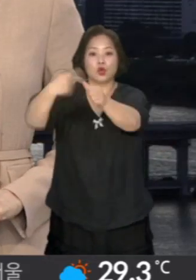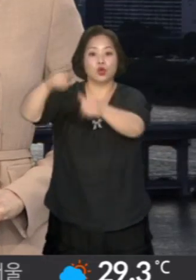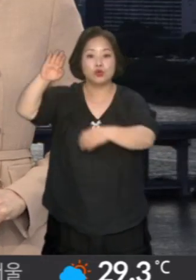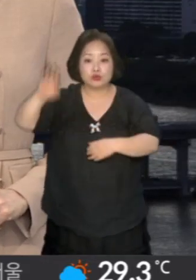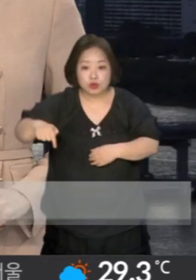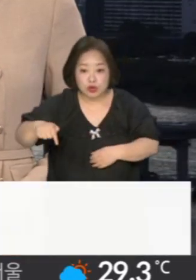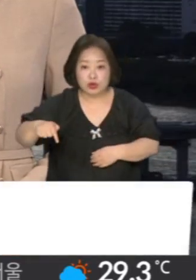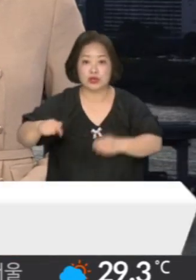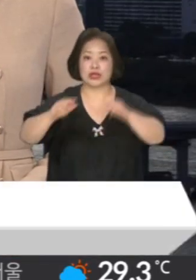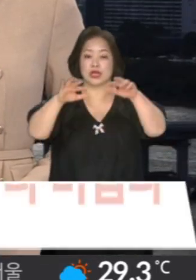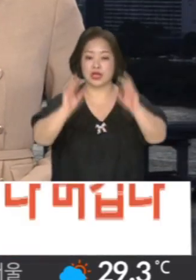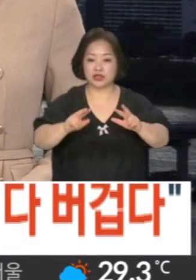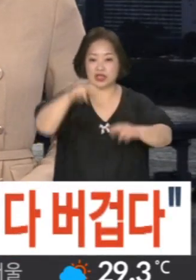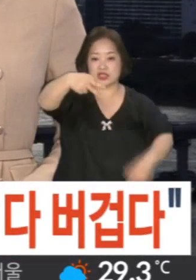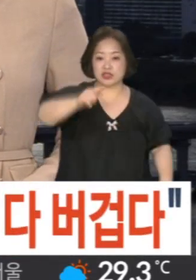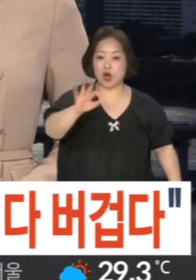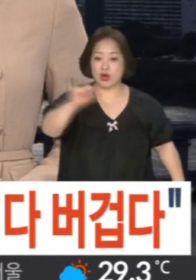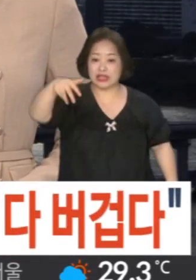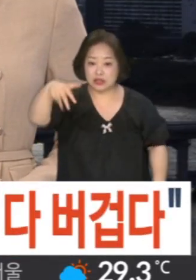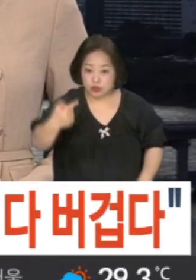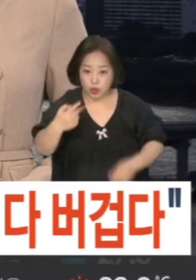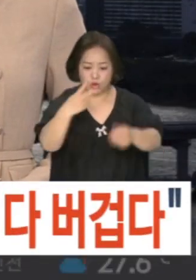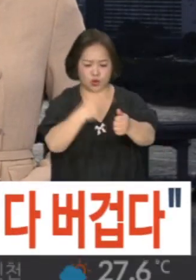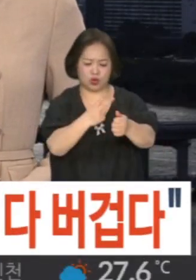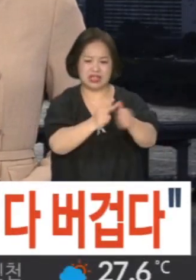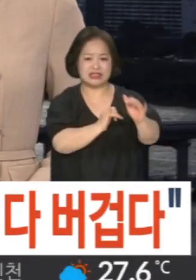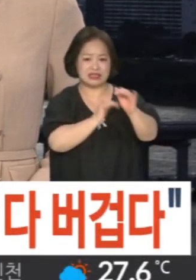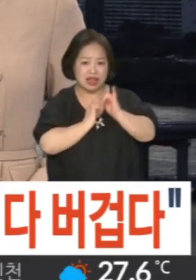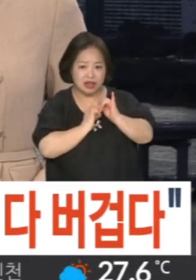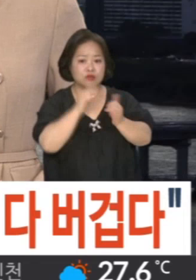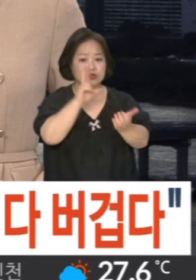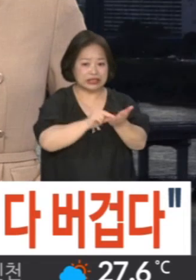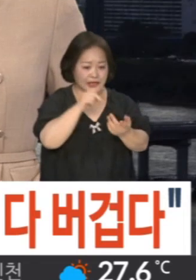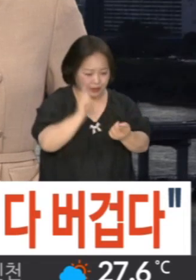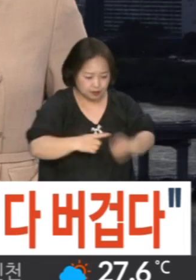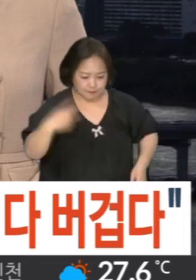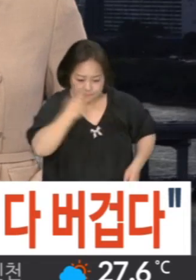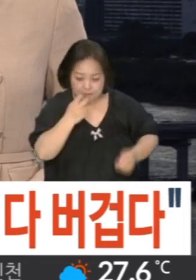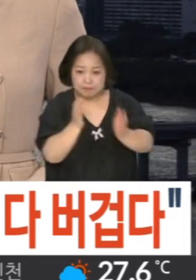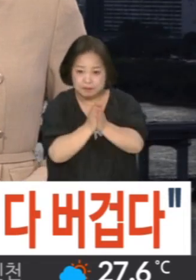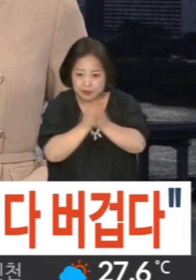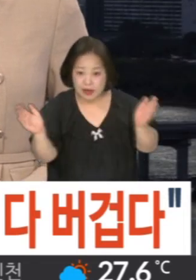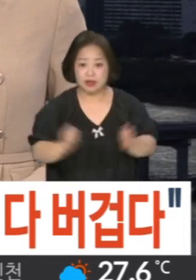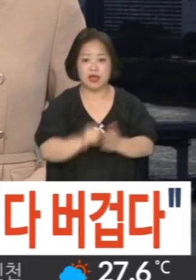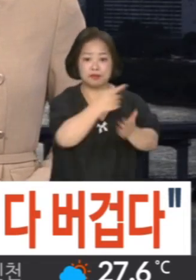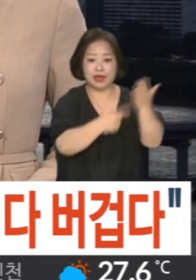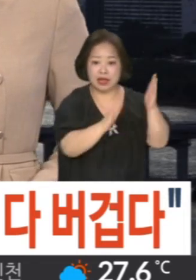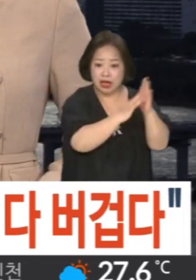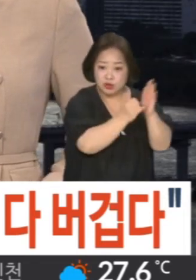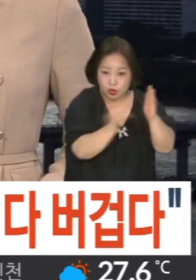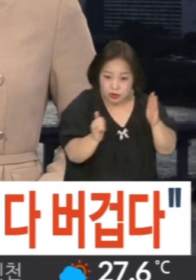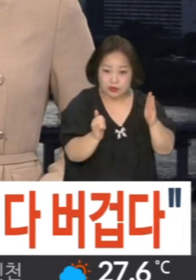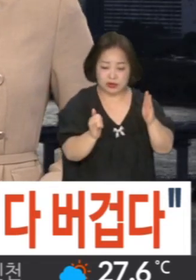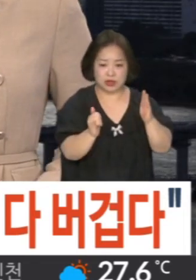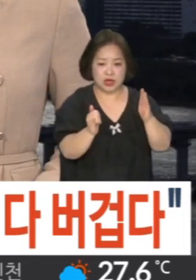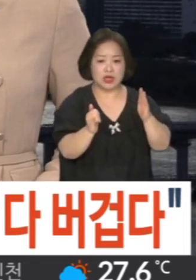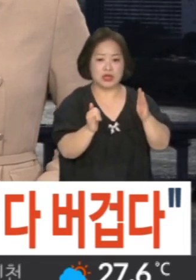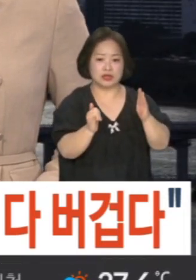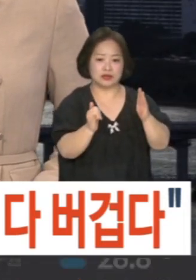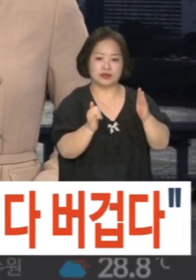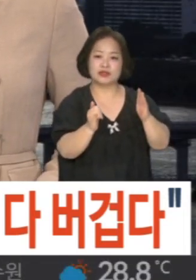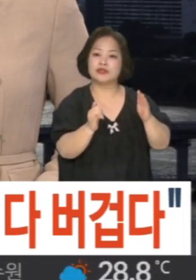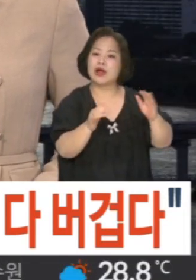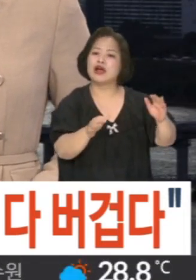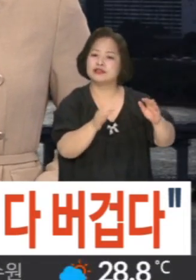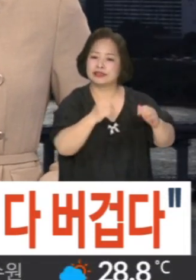교육부 등 교육당국이 서희초 교사 사망 사건에 대한 조사에 착수했습니다. 유족 측은 고인의 일기를 공개하며 진상규명을